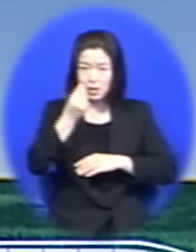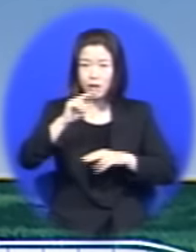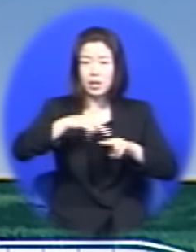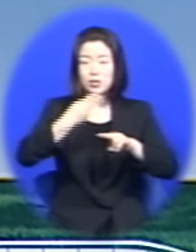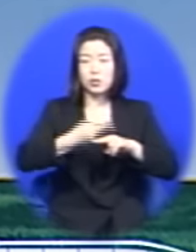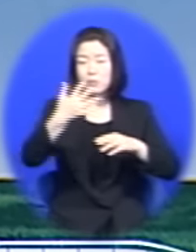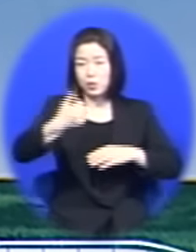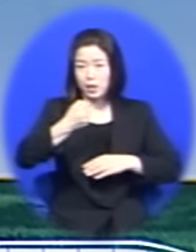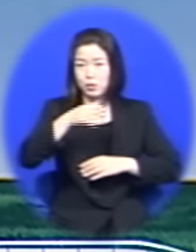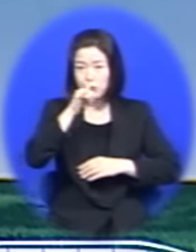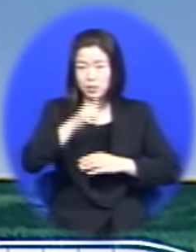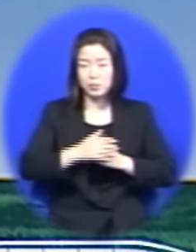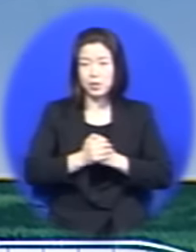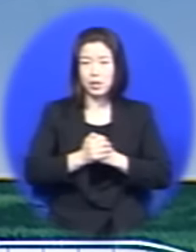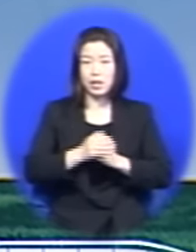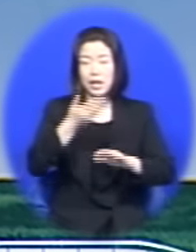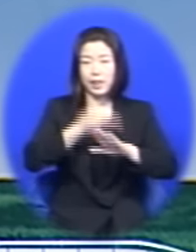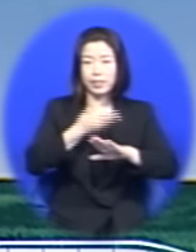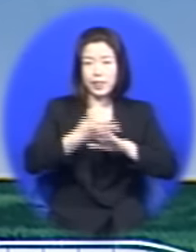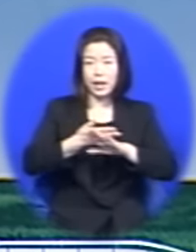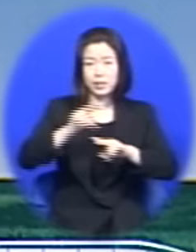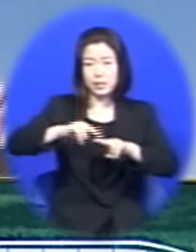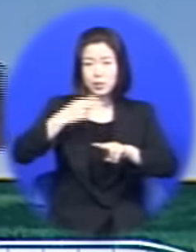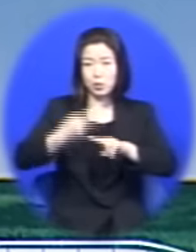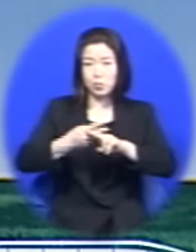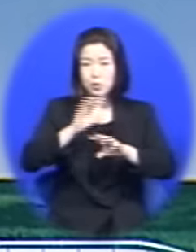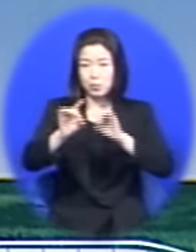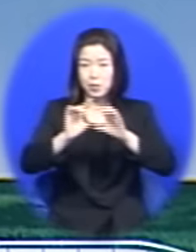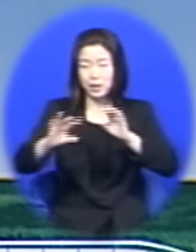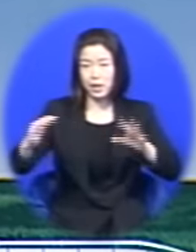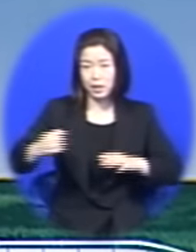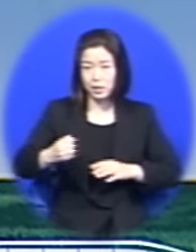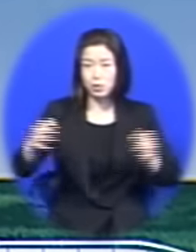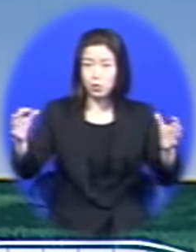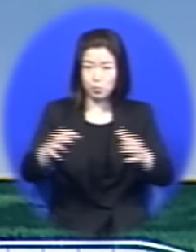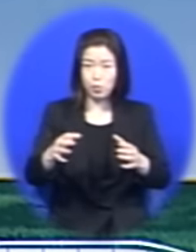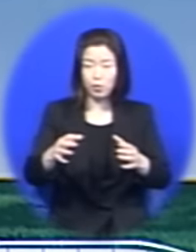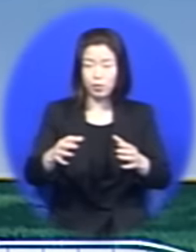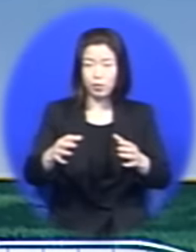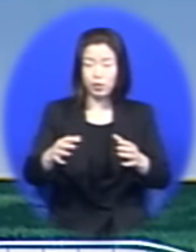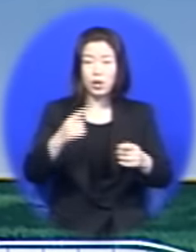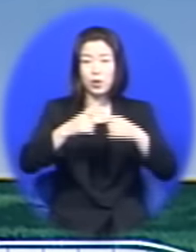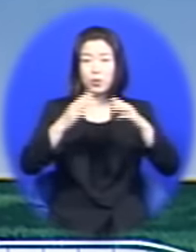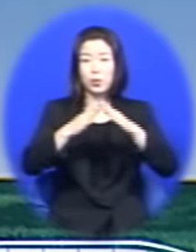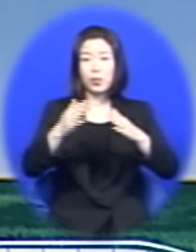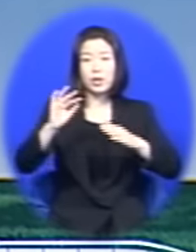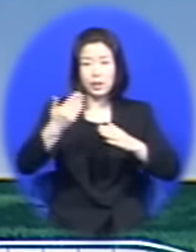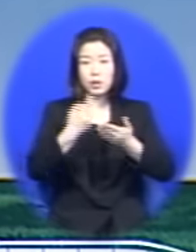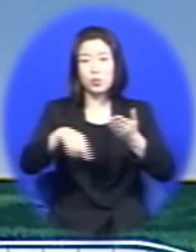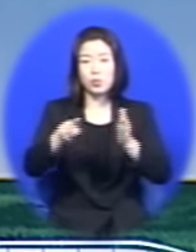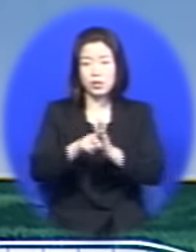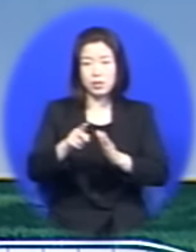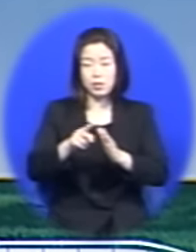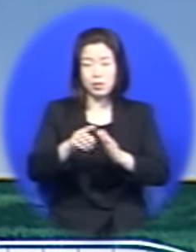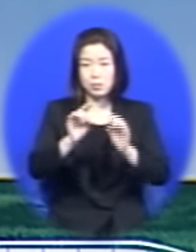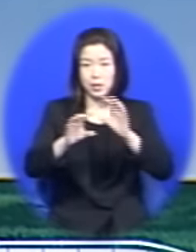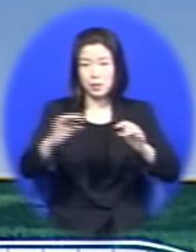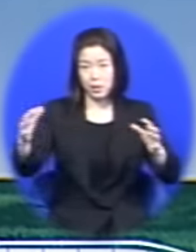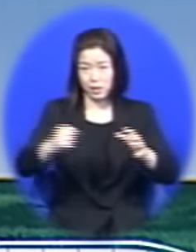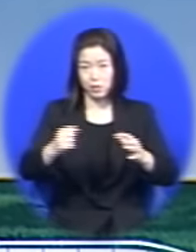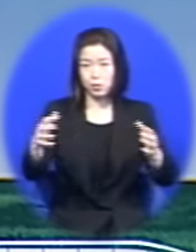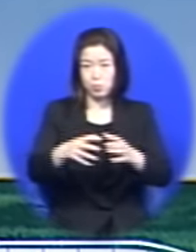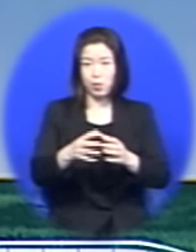있습니다. 다른 선물을 다 가지고 모인 거예요. 교회가 되기 위하여.